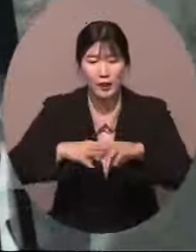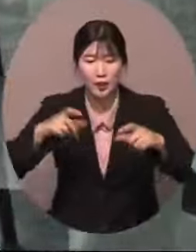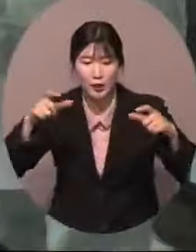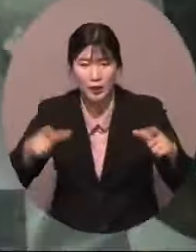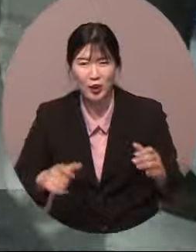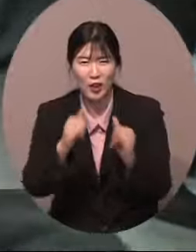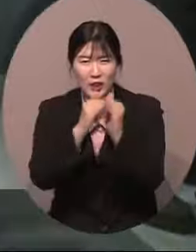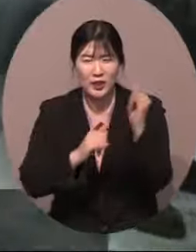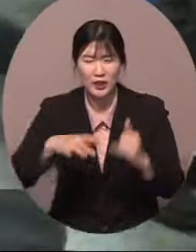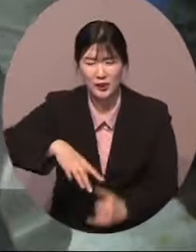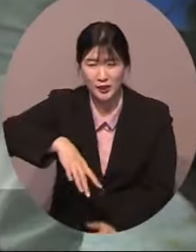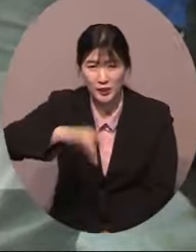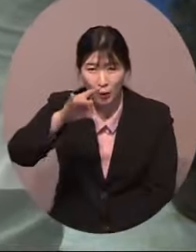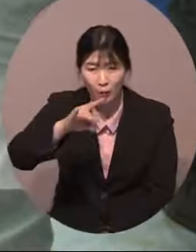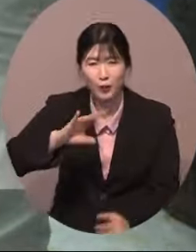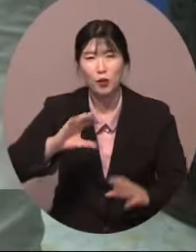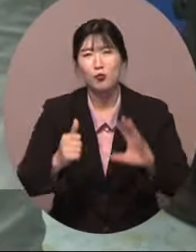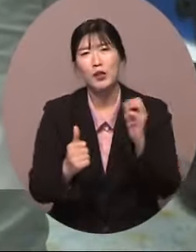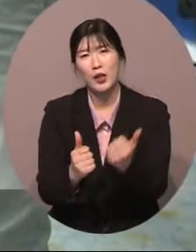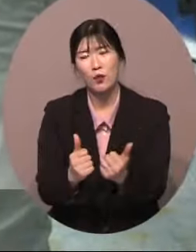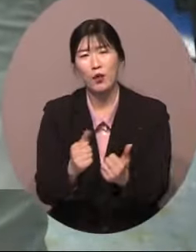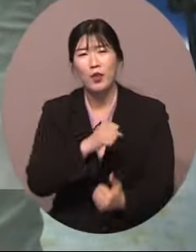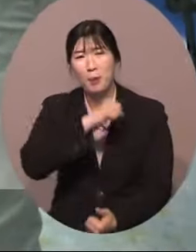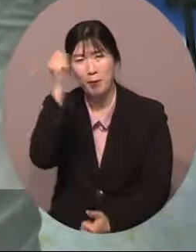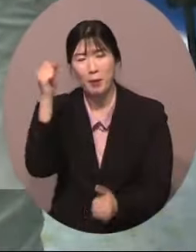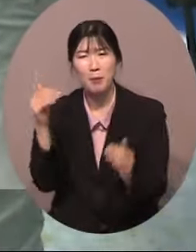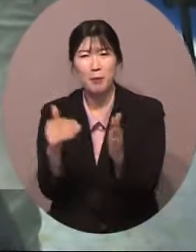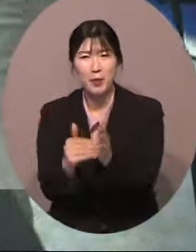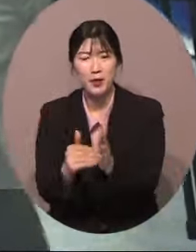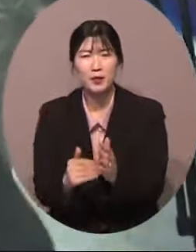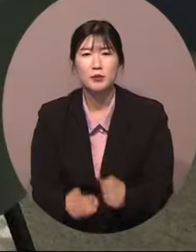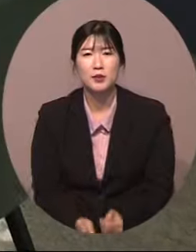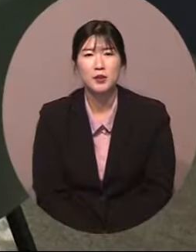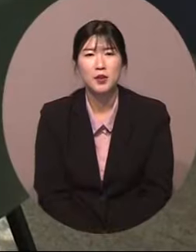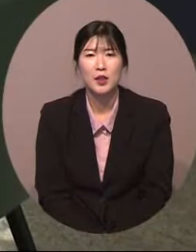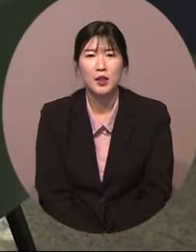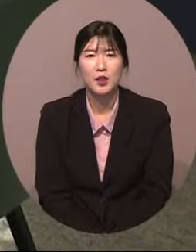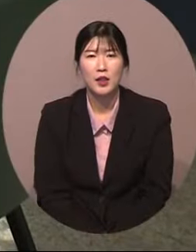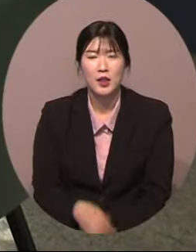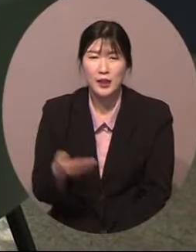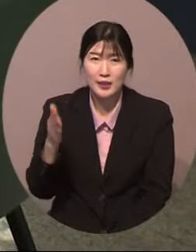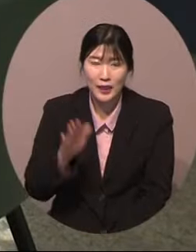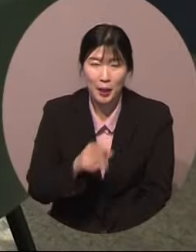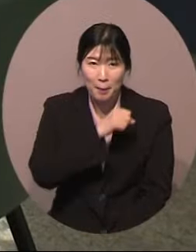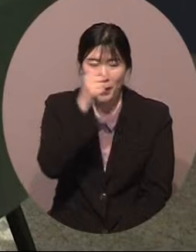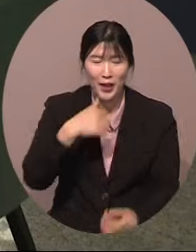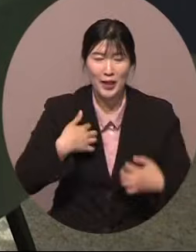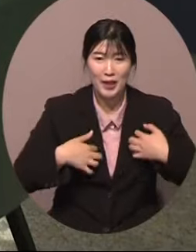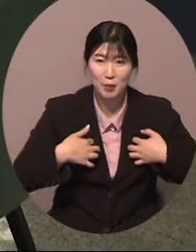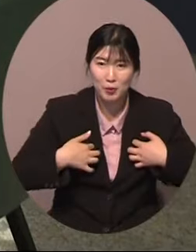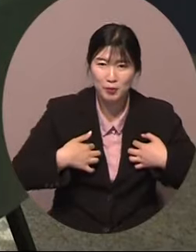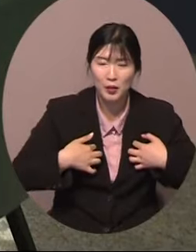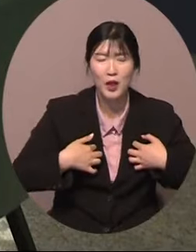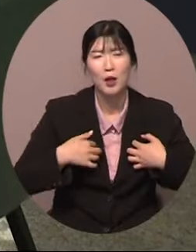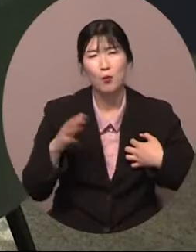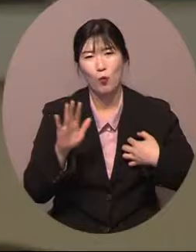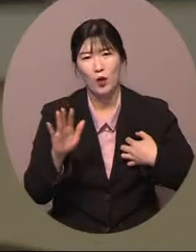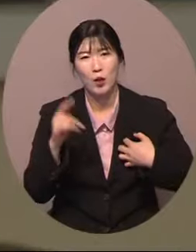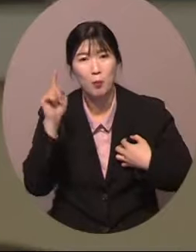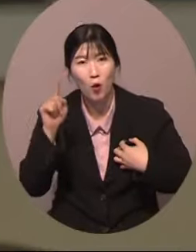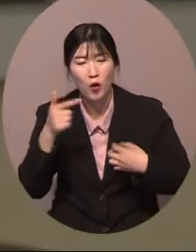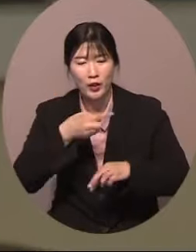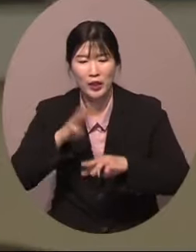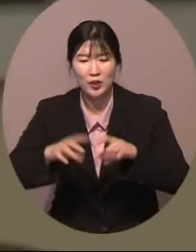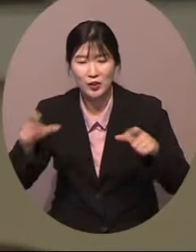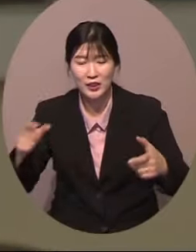대전 최초 국회의원이라는 타이틀까지습니다 하지만 승리의 기쁨보다는 광신 대전에서